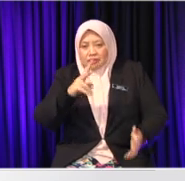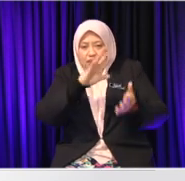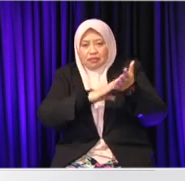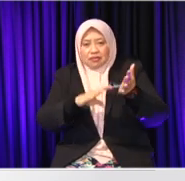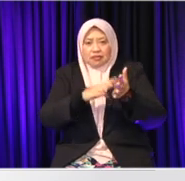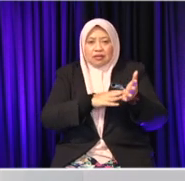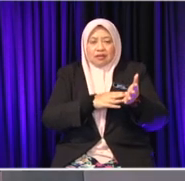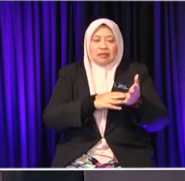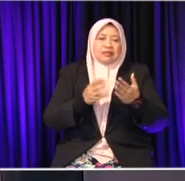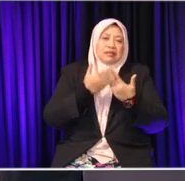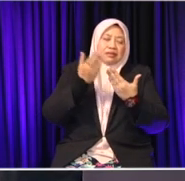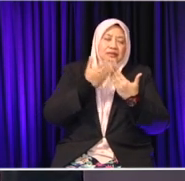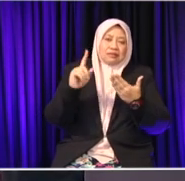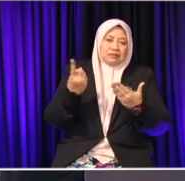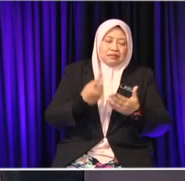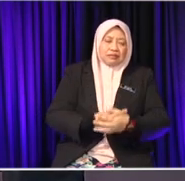Malaysia